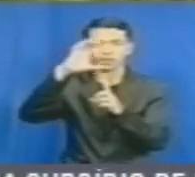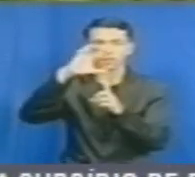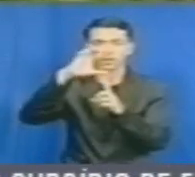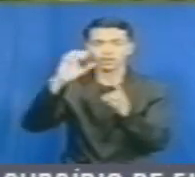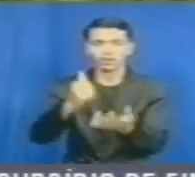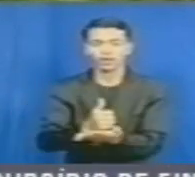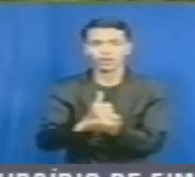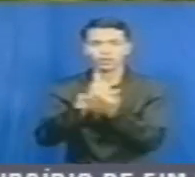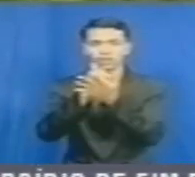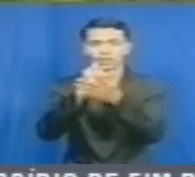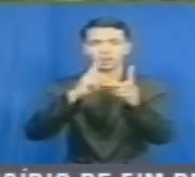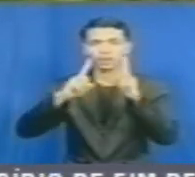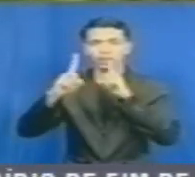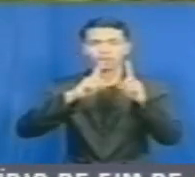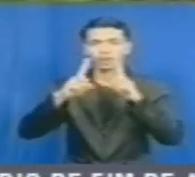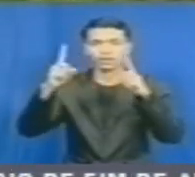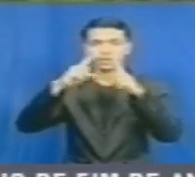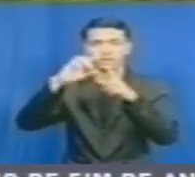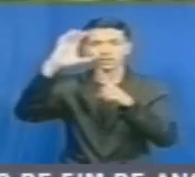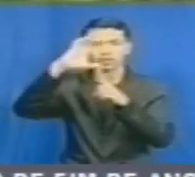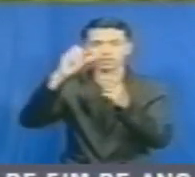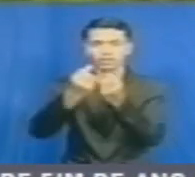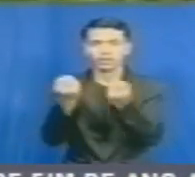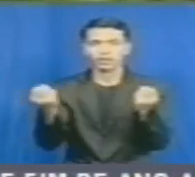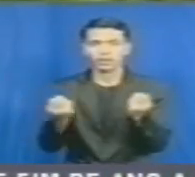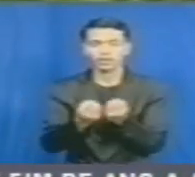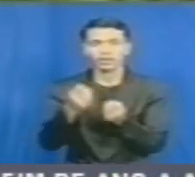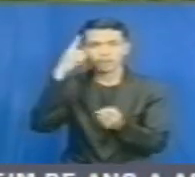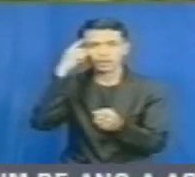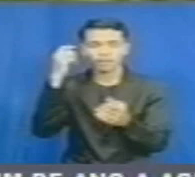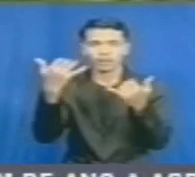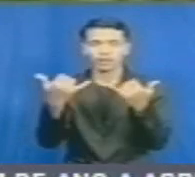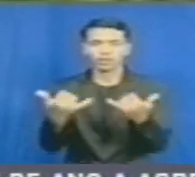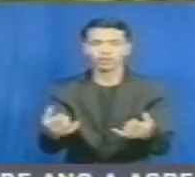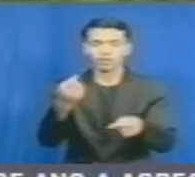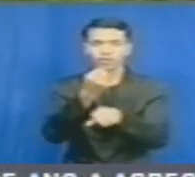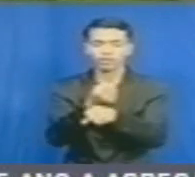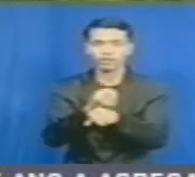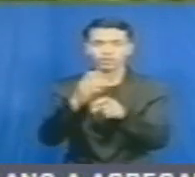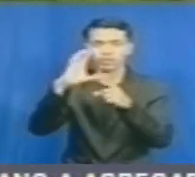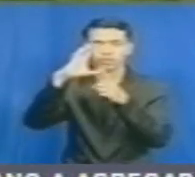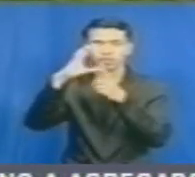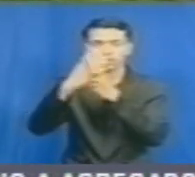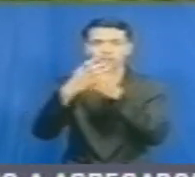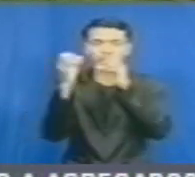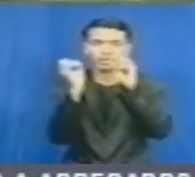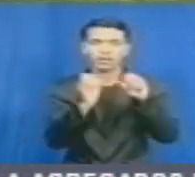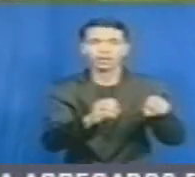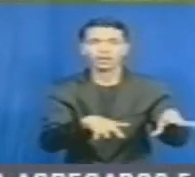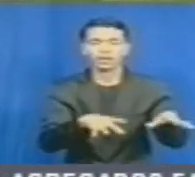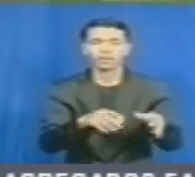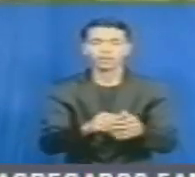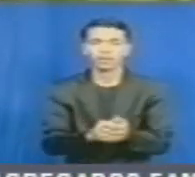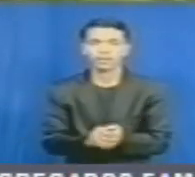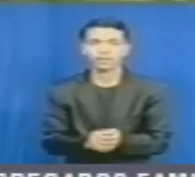halaba, fatin halaba sipil dia, tambah agar fatuk lulik emania kultura desa bosernya ni aku boleh ten lah kontia. Kemudian